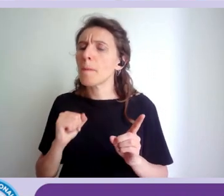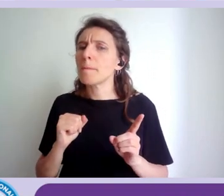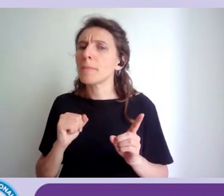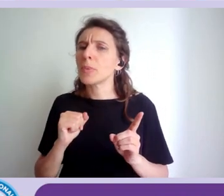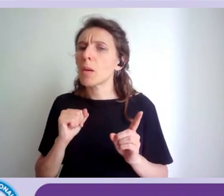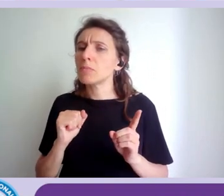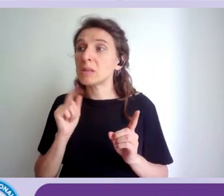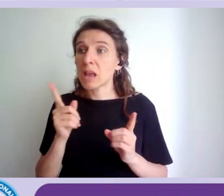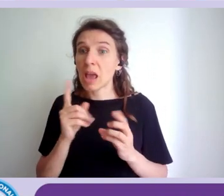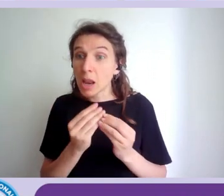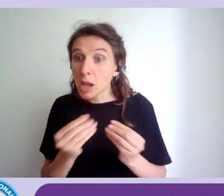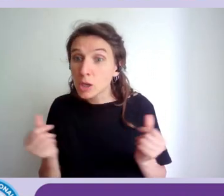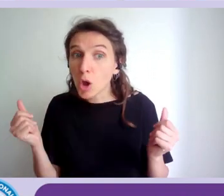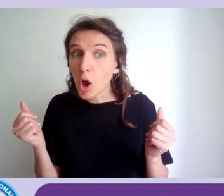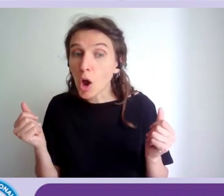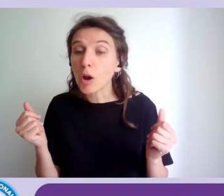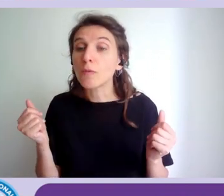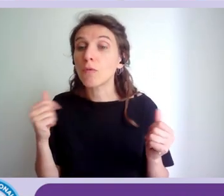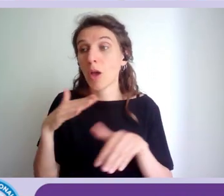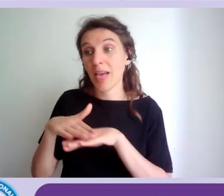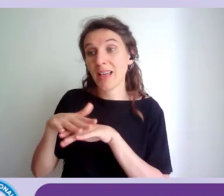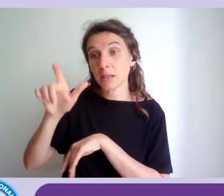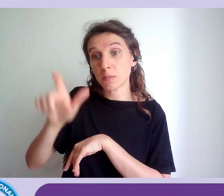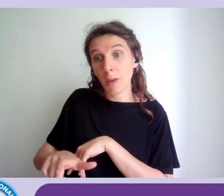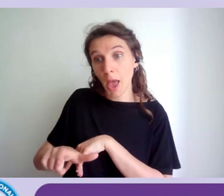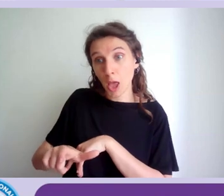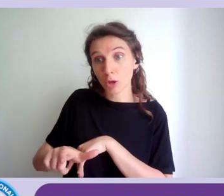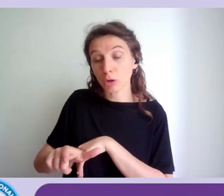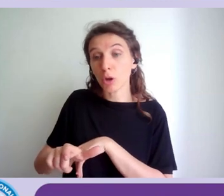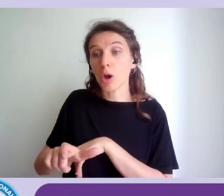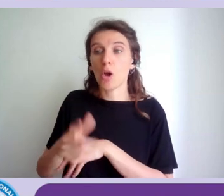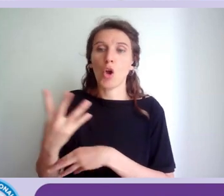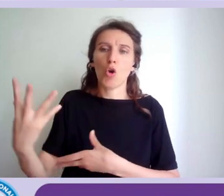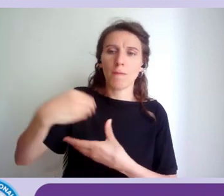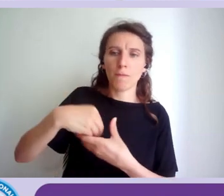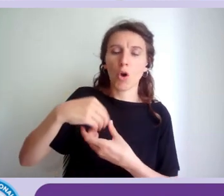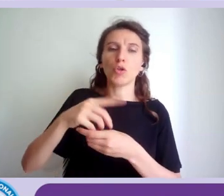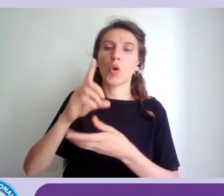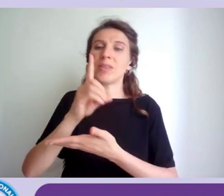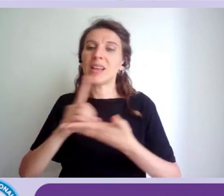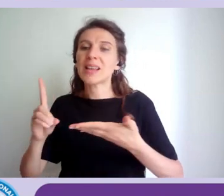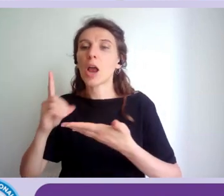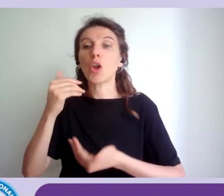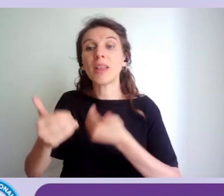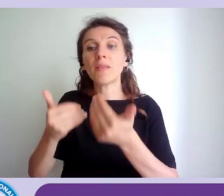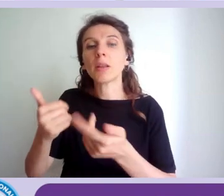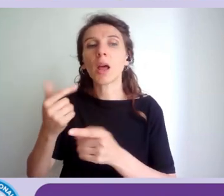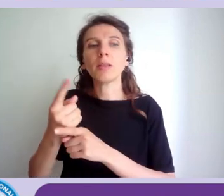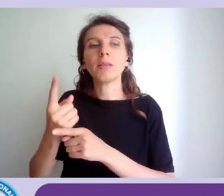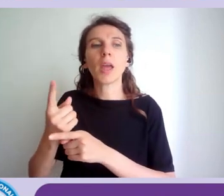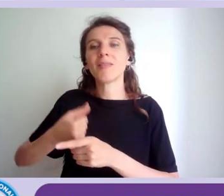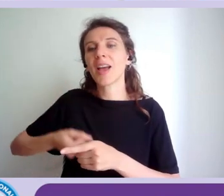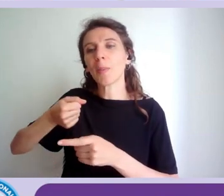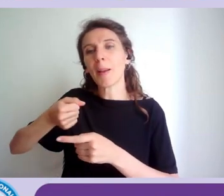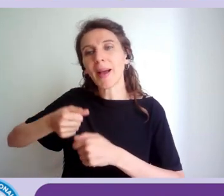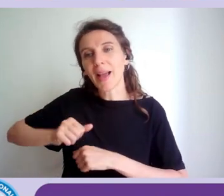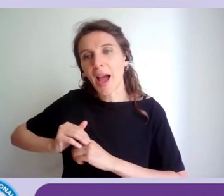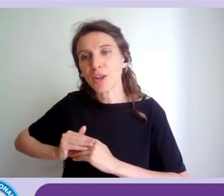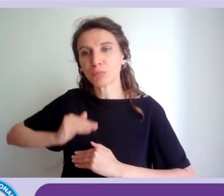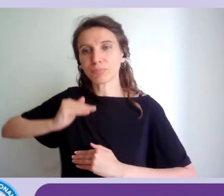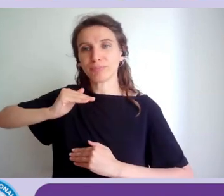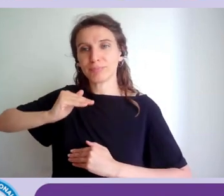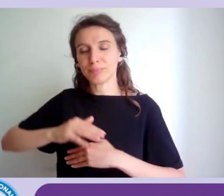risolvendole l'esperto coinvolto sia il design al developer accresce il suo bagaglio culturale quindi diventa